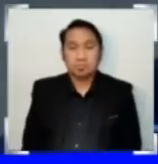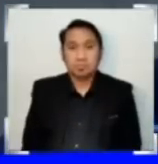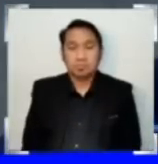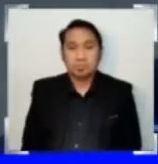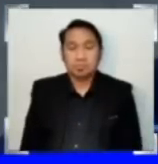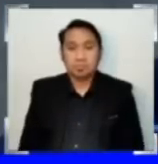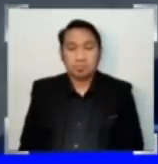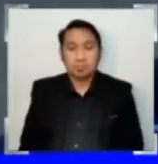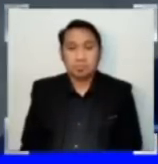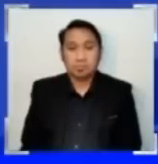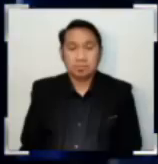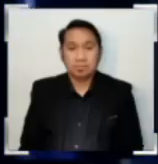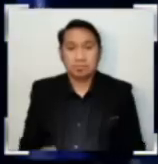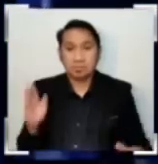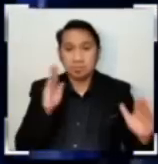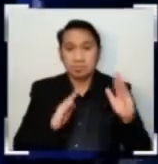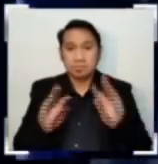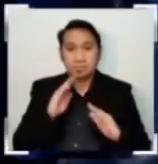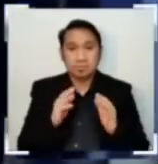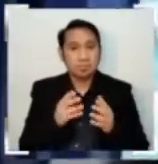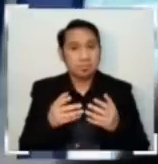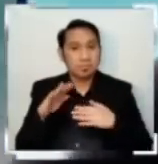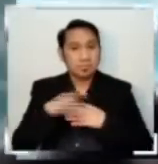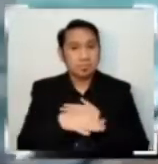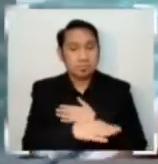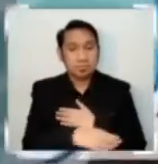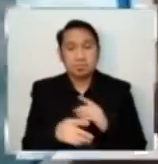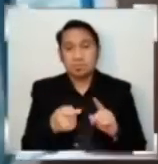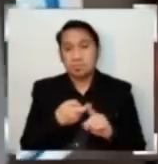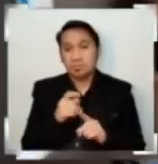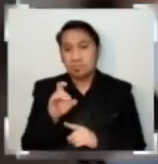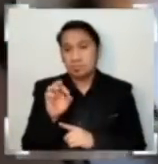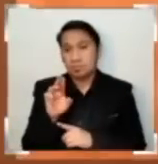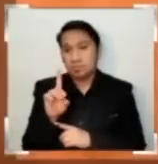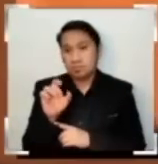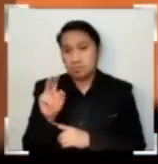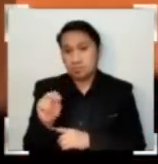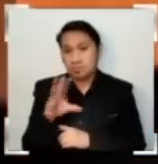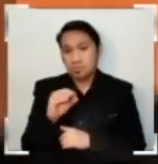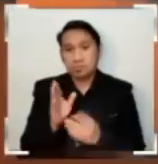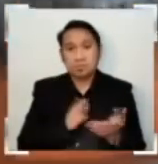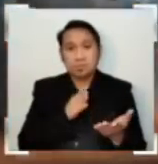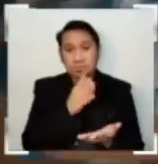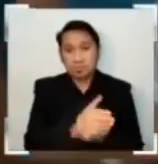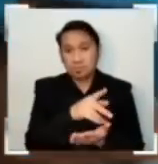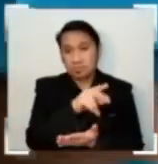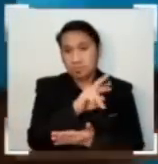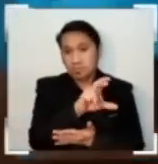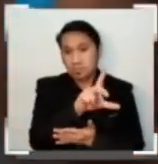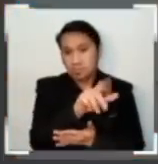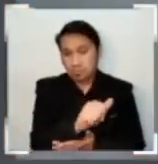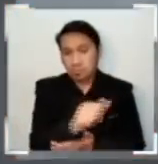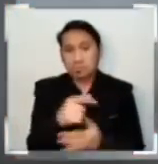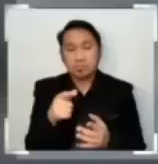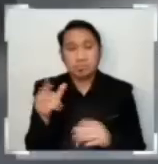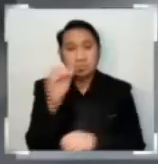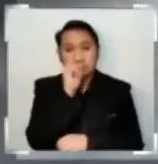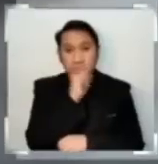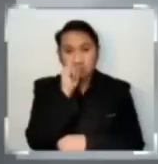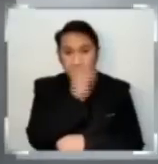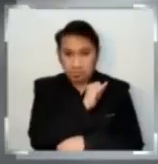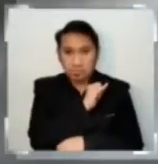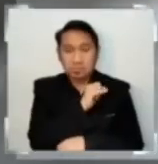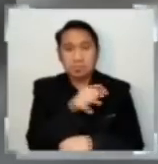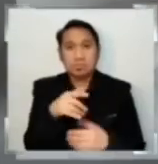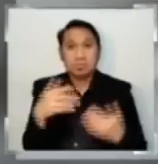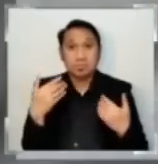Nagkabirya sa gitna ng dagat ang isang ferry boat na galing Jordan Guimaras at papuntang Parola Wharf sa Iloilo City. Isa pang ferry boat